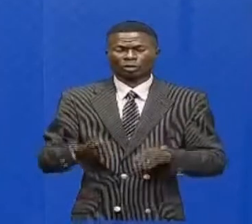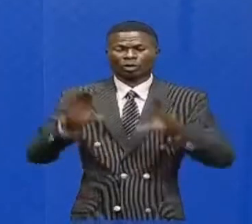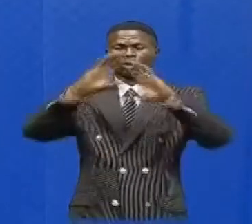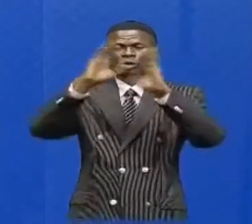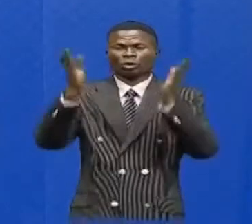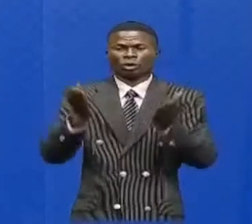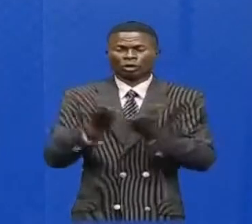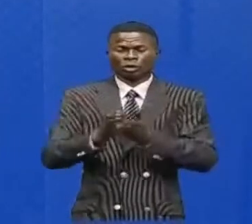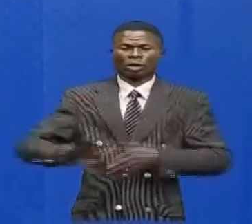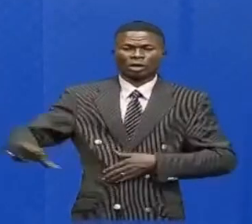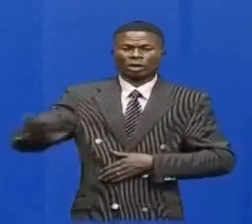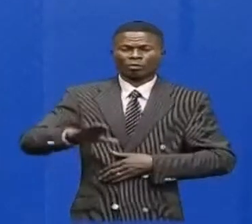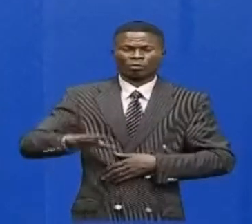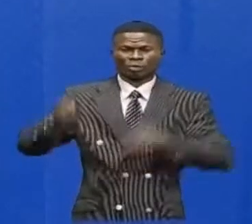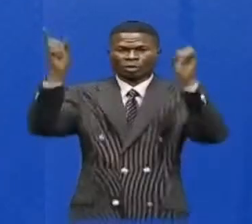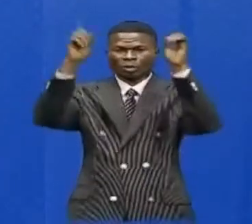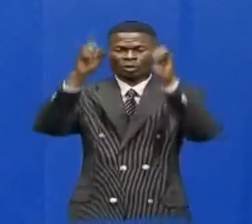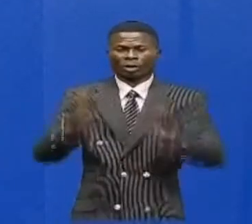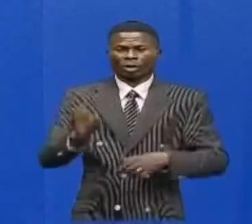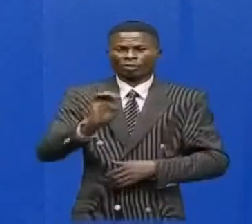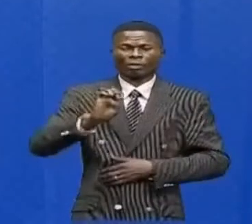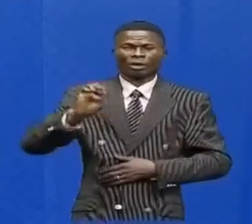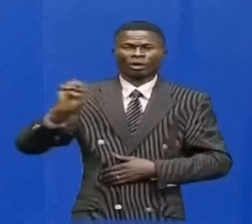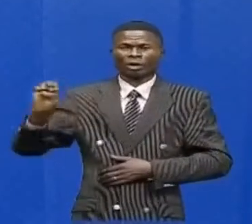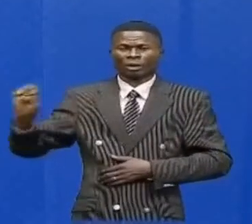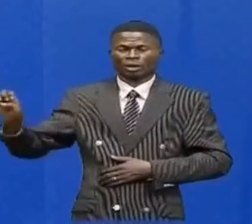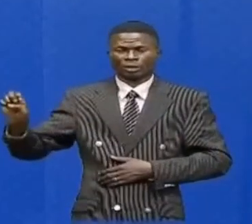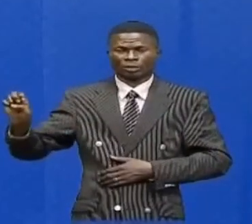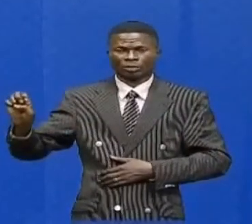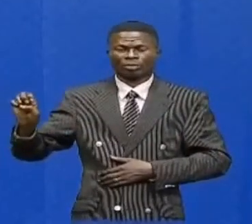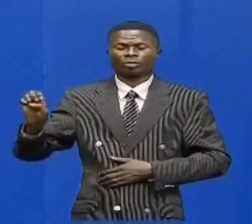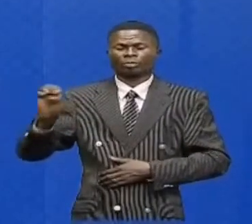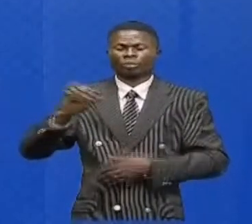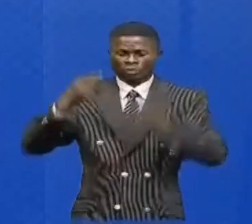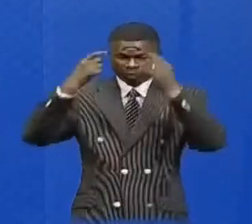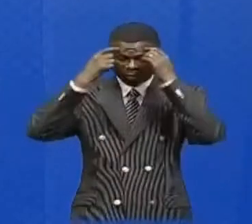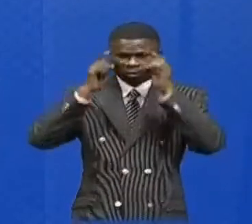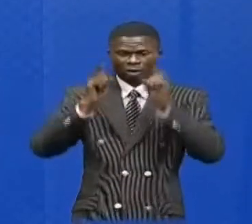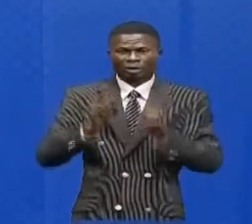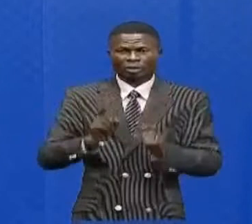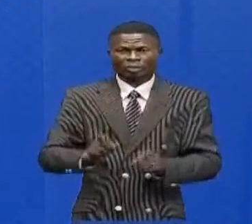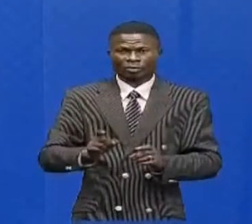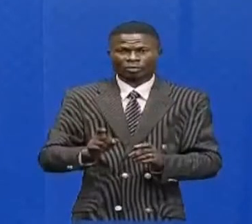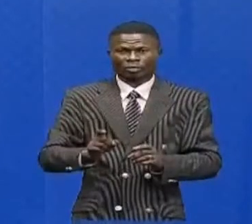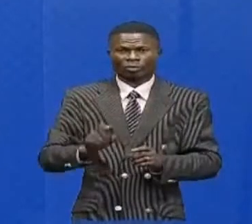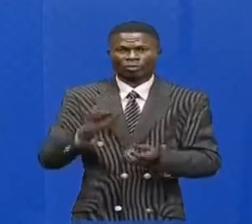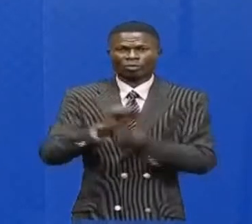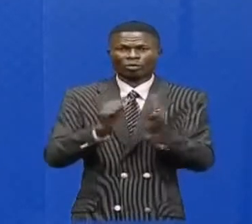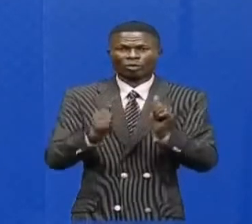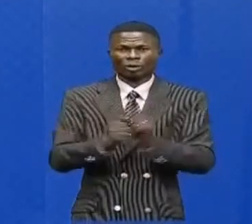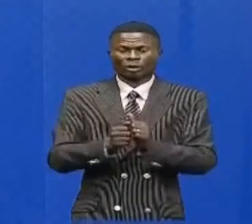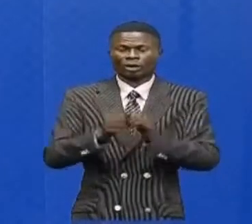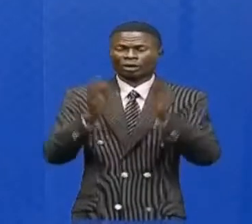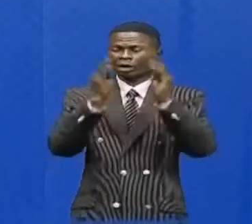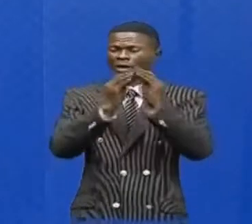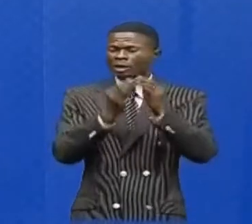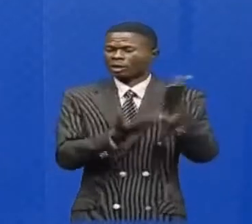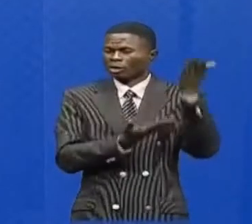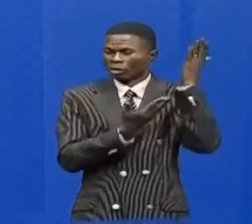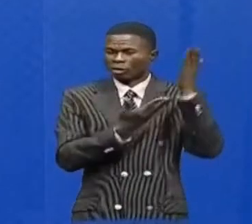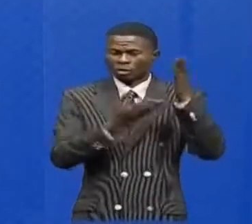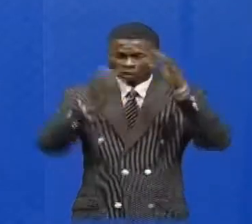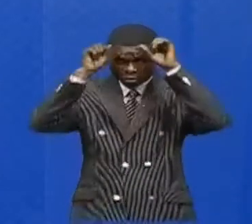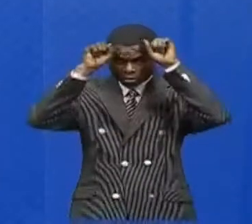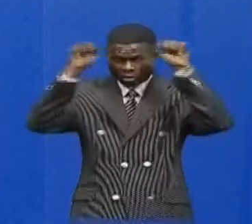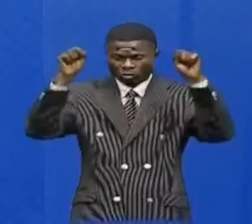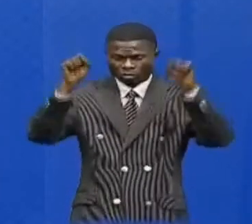des États de l'Afrique de l'Est, qui entérine la décision qui a fait l'objet d'un sommet extraordinaire de chefs d'État il y